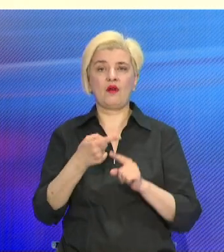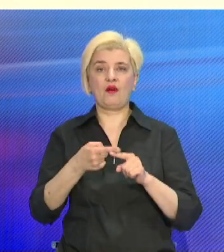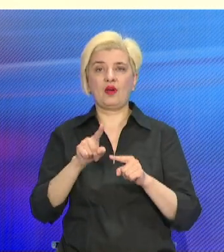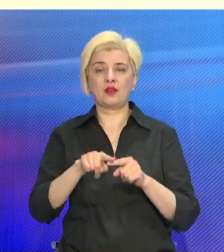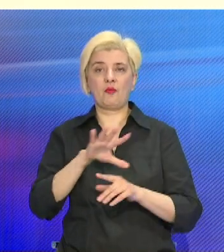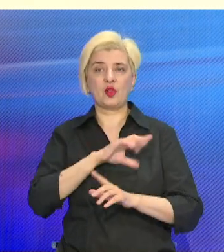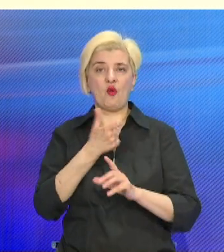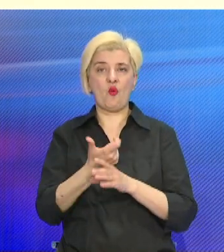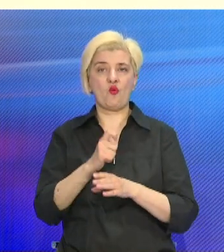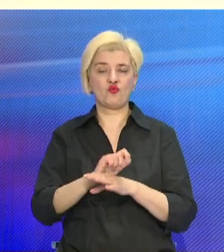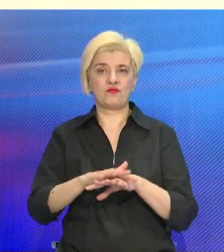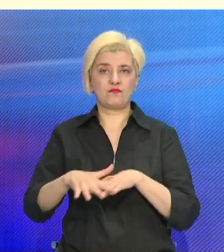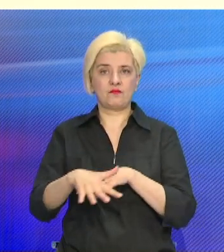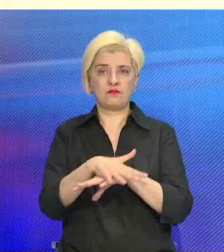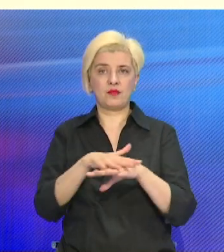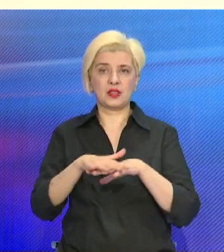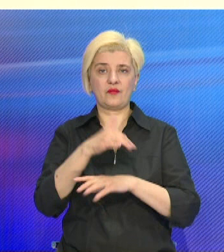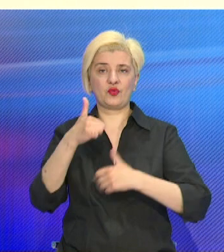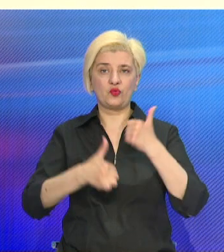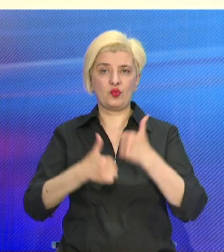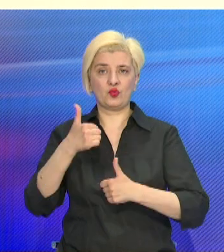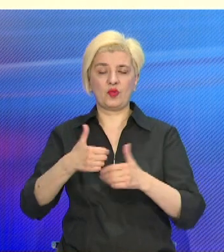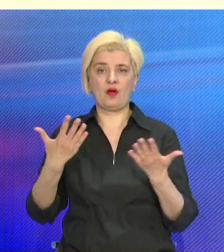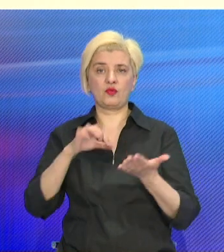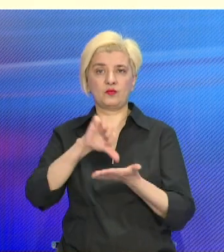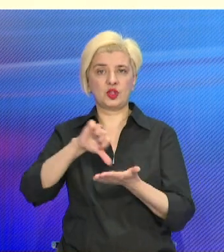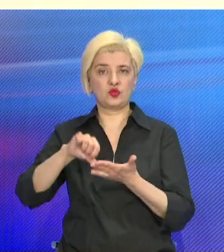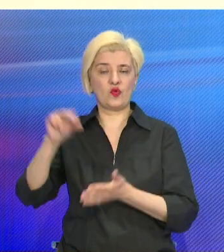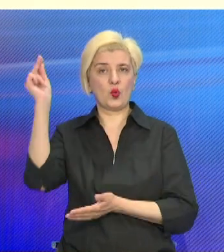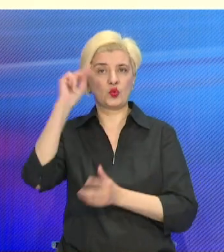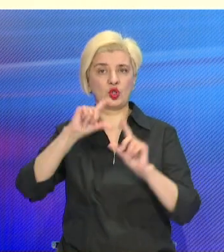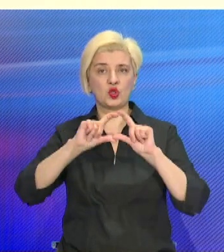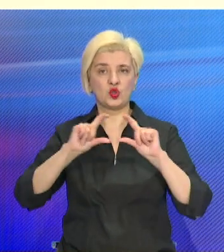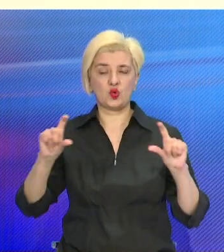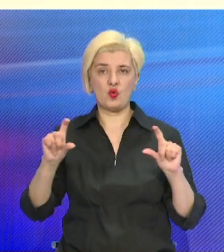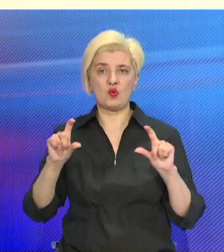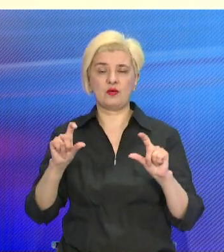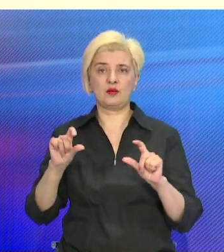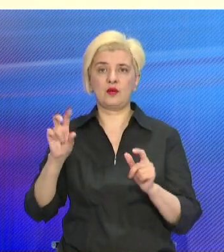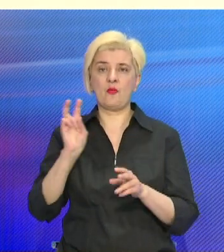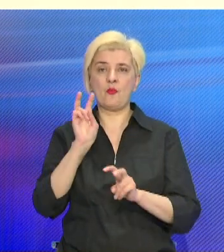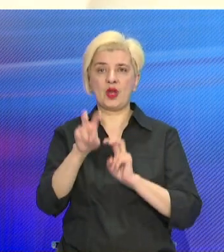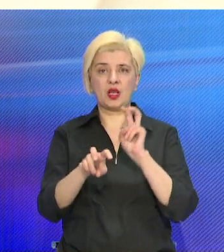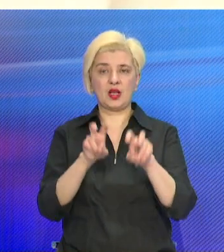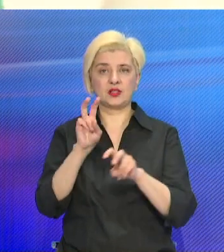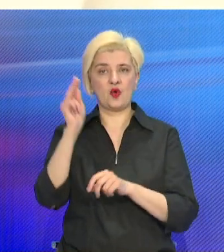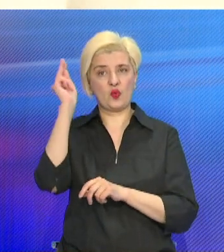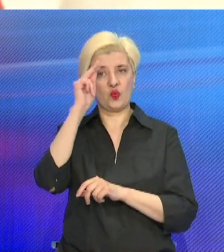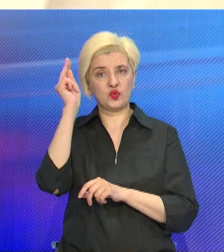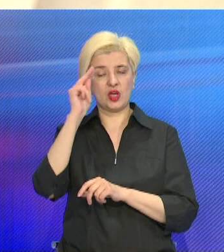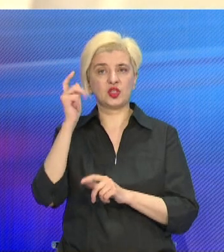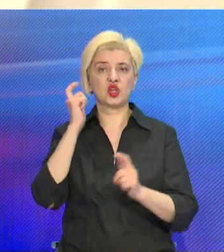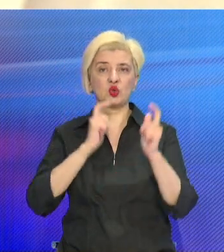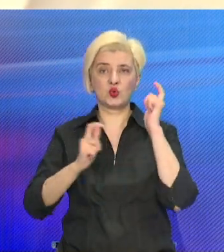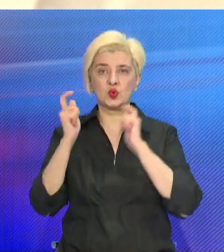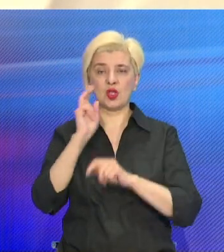такой массовый конкурс, на котором присутствовали учащиеся школ, присутствовали, приходили, посещали учащиеся